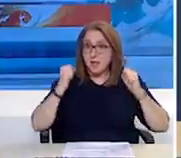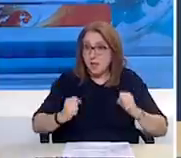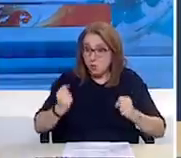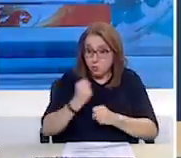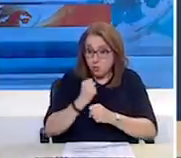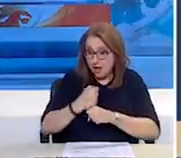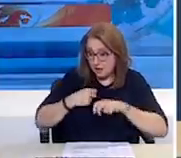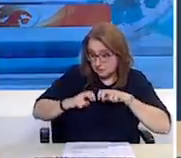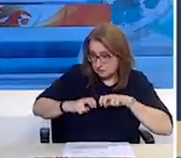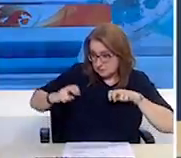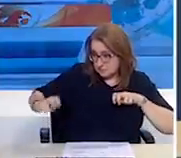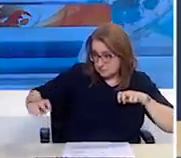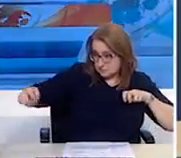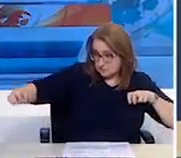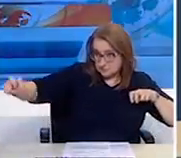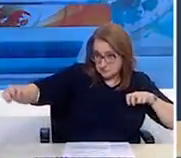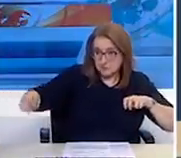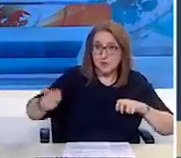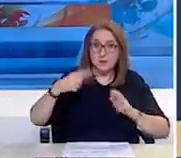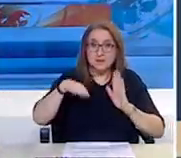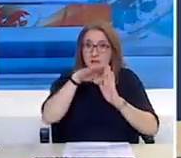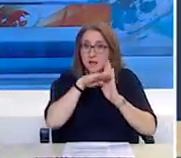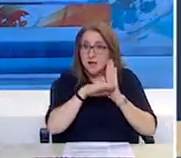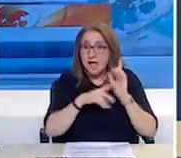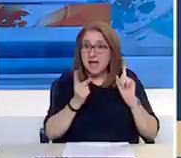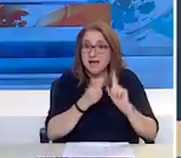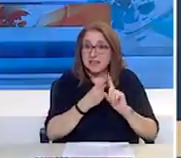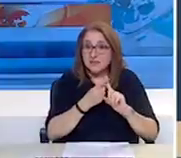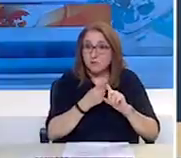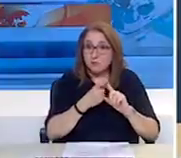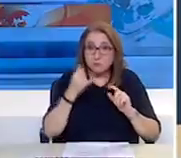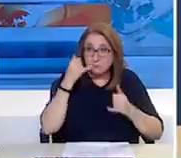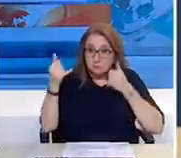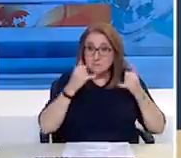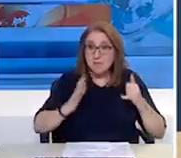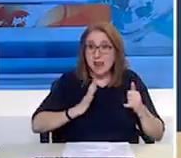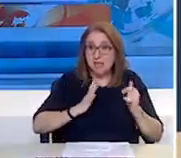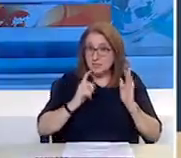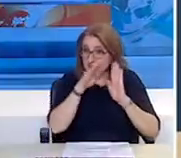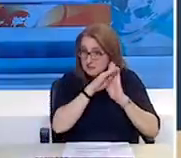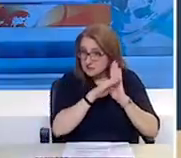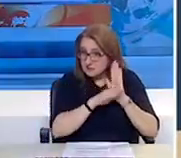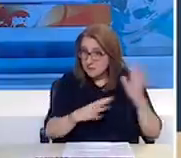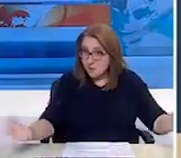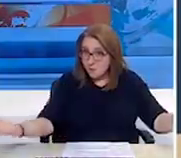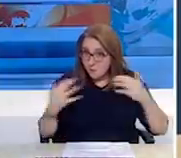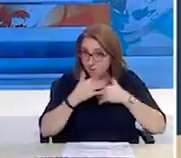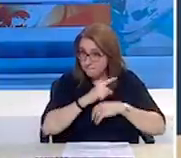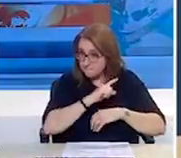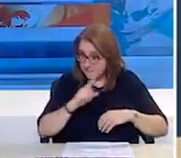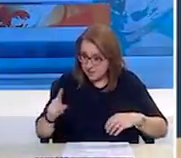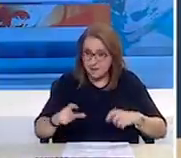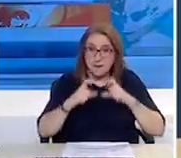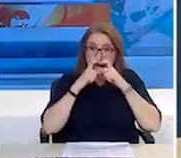εργασίας, την τήρηση καταλόγου με τα ραντεβού των πελατών όπου απαιτείται, την τήρηση των ατομικών μέσων προστασίας, δηλαδή τη